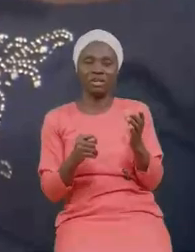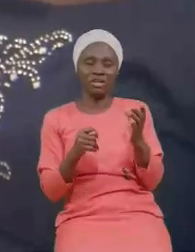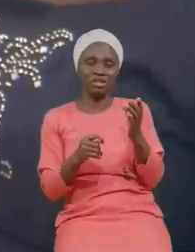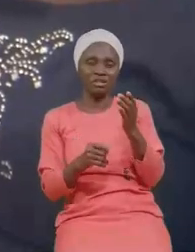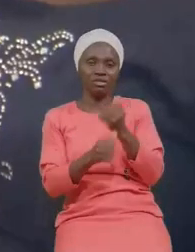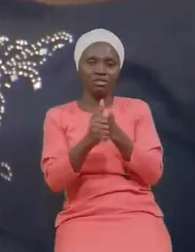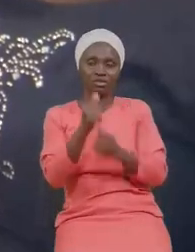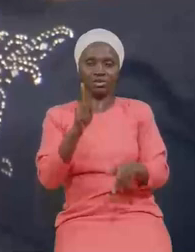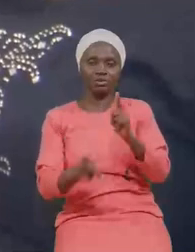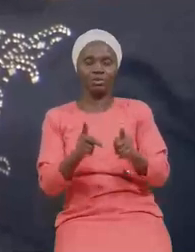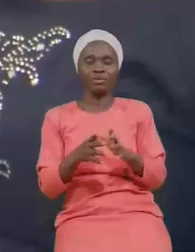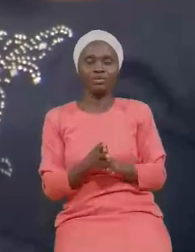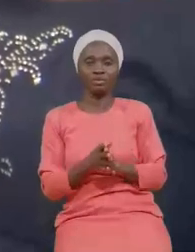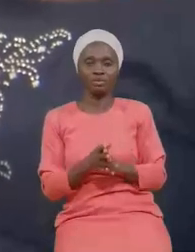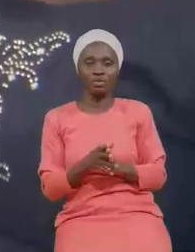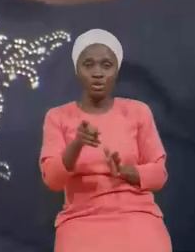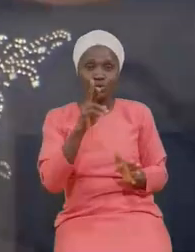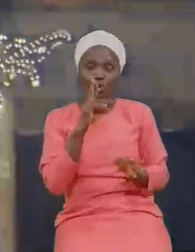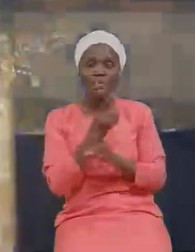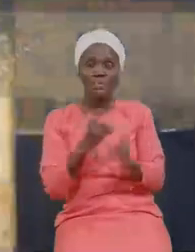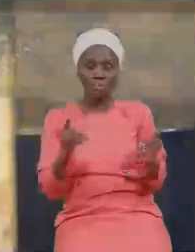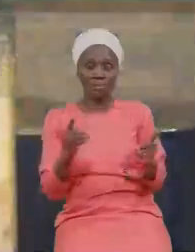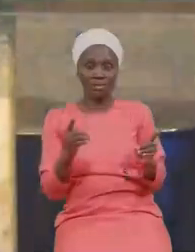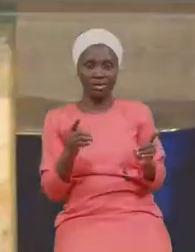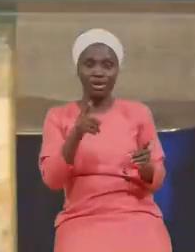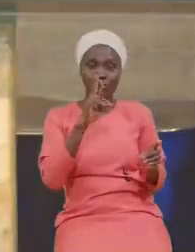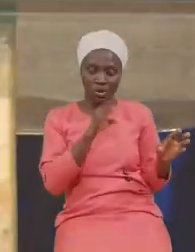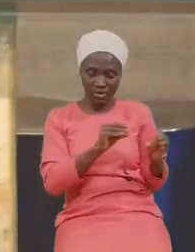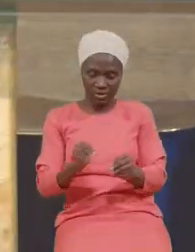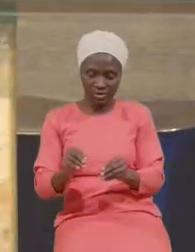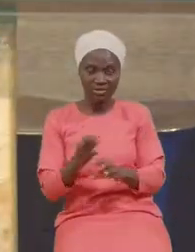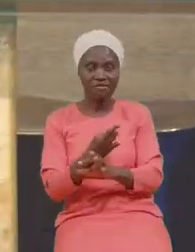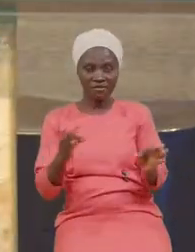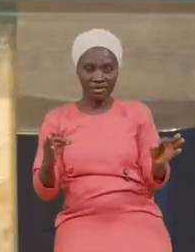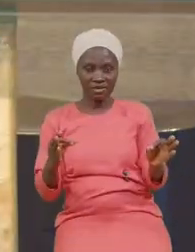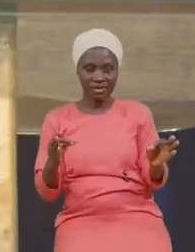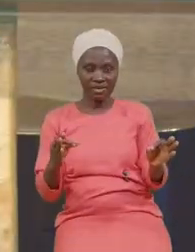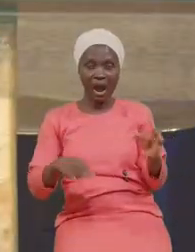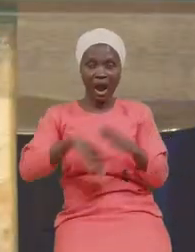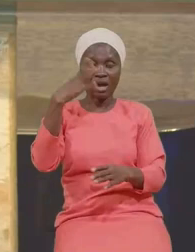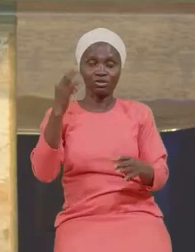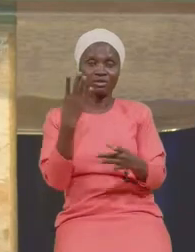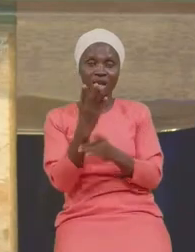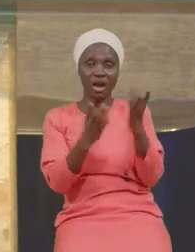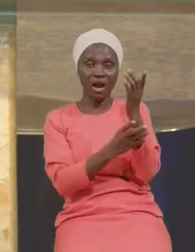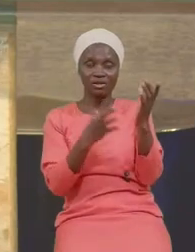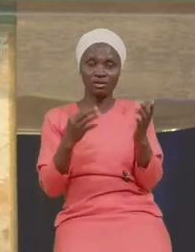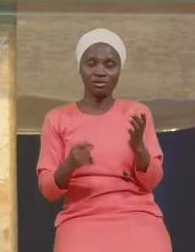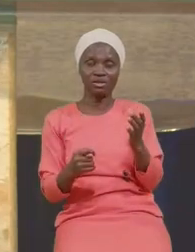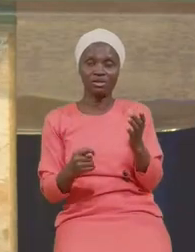vous avez délivré vous êtes à franchi de la mer des méchants